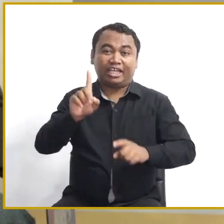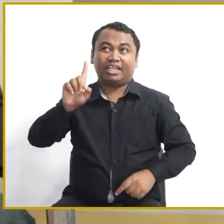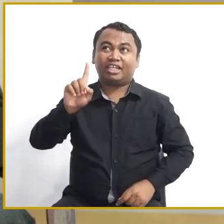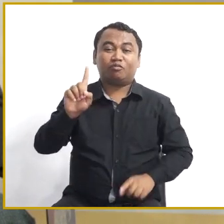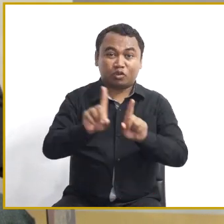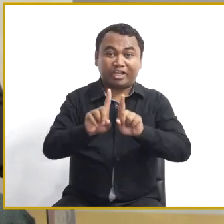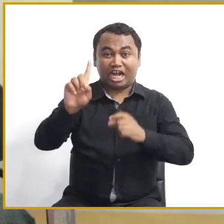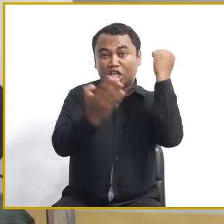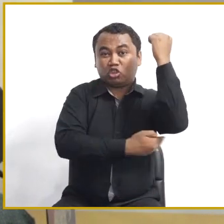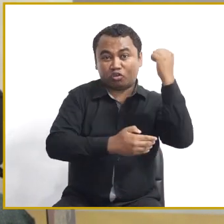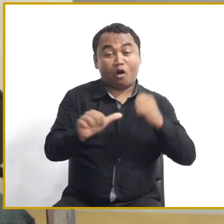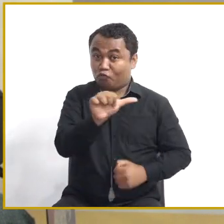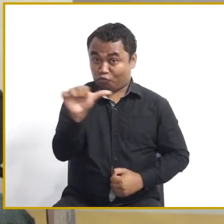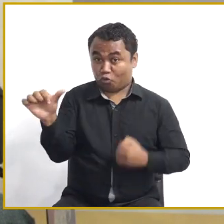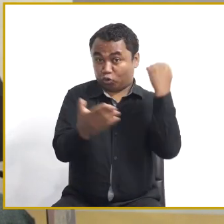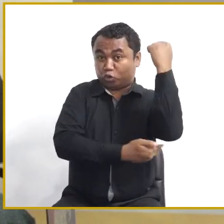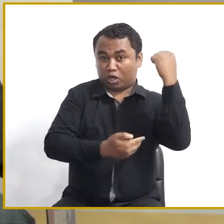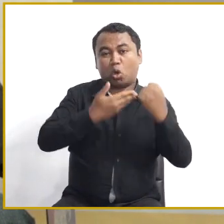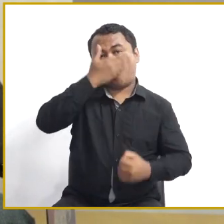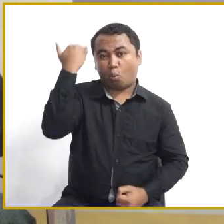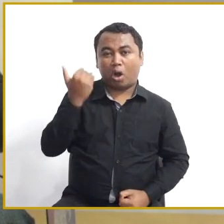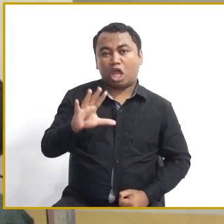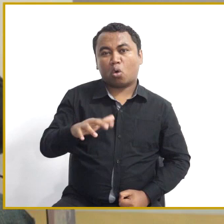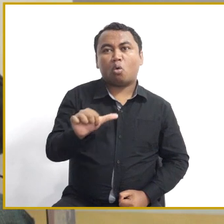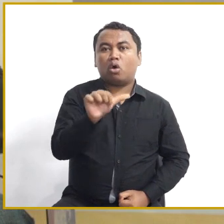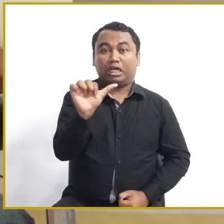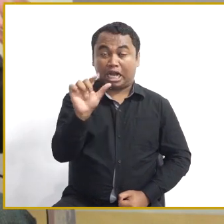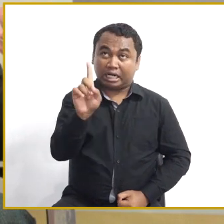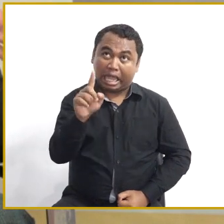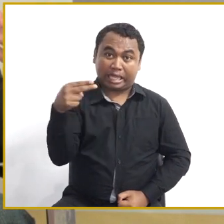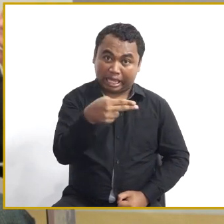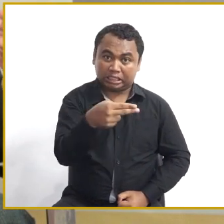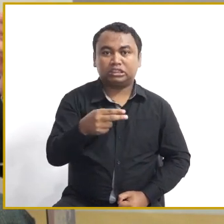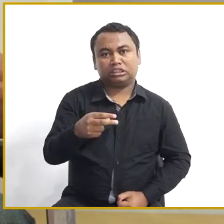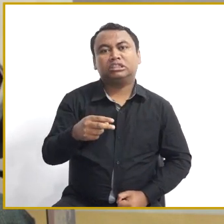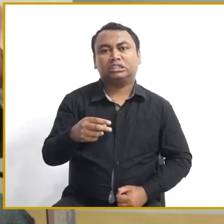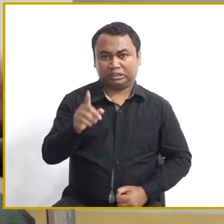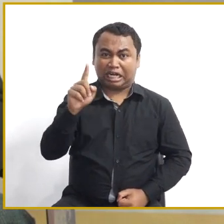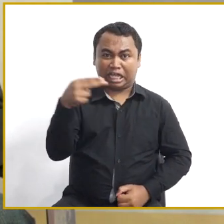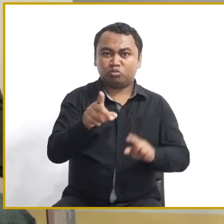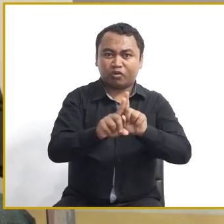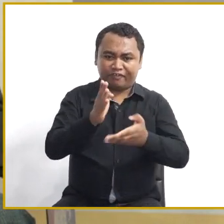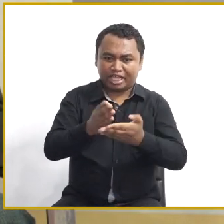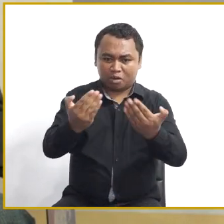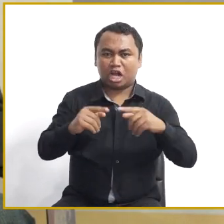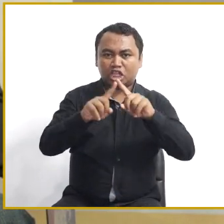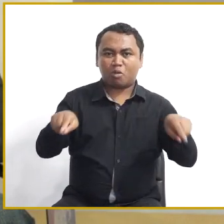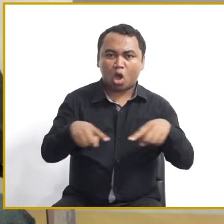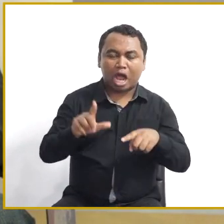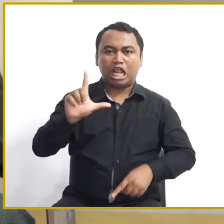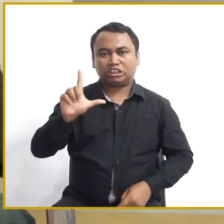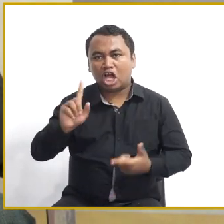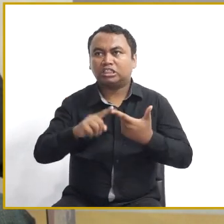tsika folo taona fotsiny manana licence doctorat ingeniorat sy maîtrise